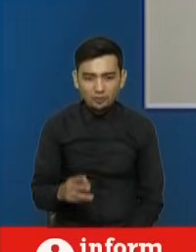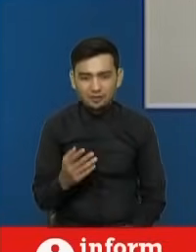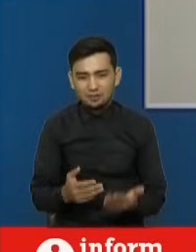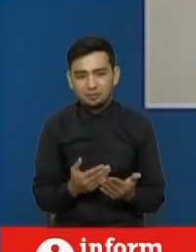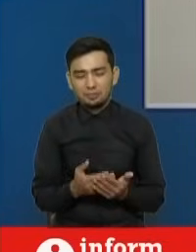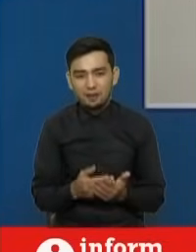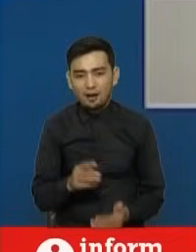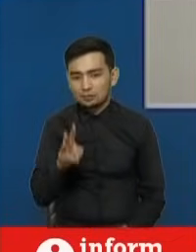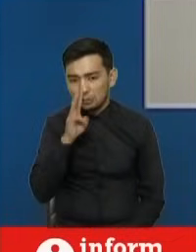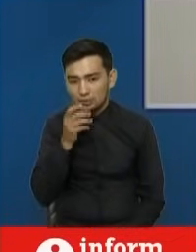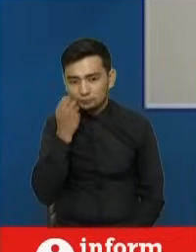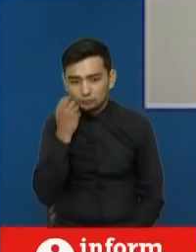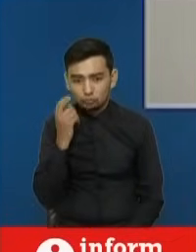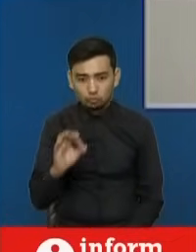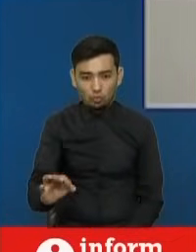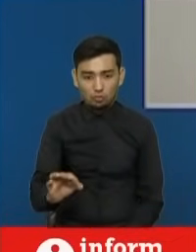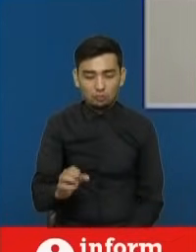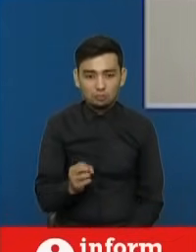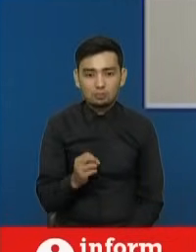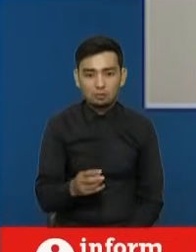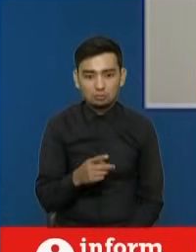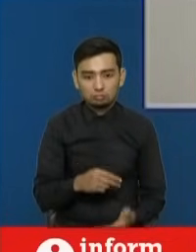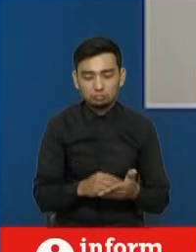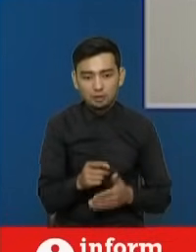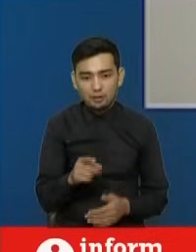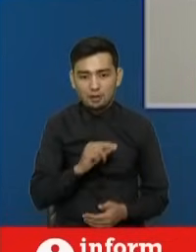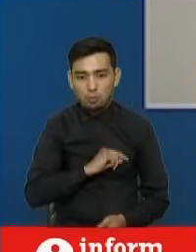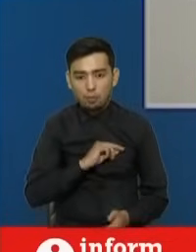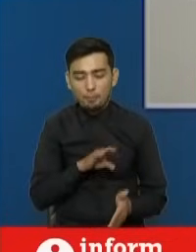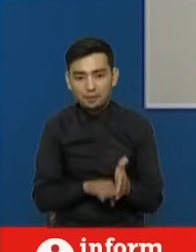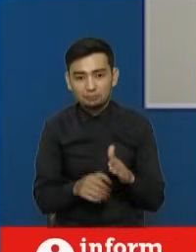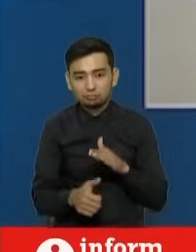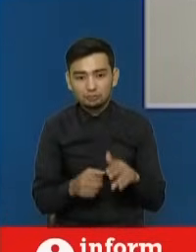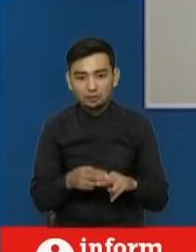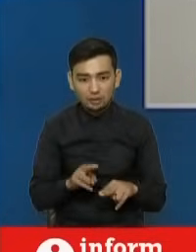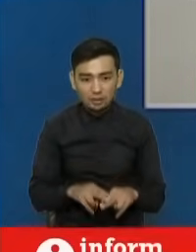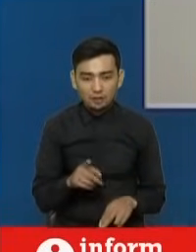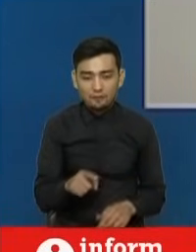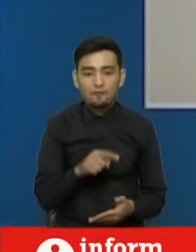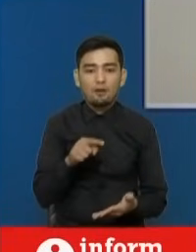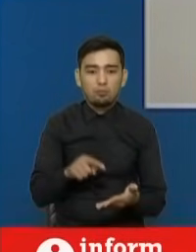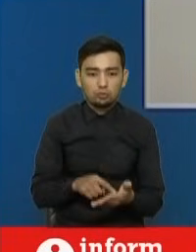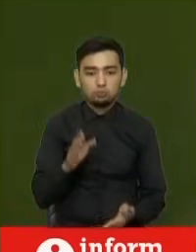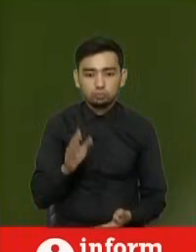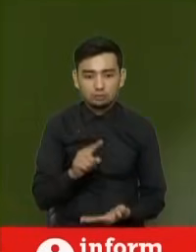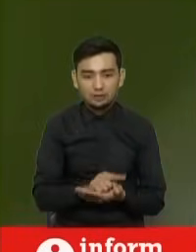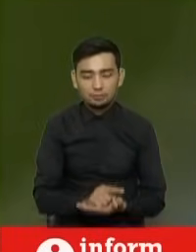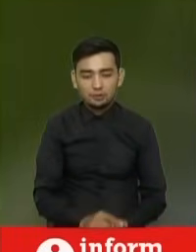допустим, а дохода у него ноль, то есть он, допустим, безработный, то, естественно, к этому возникнут вопросы.